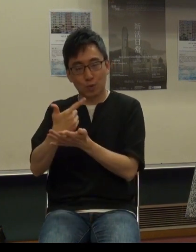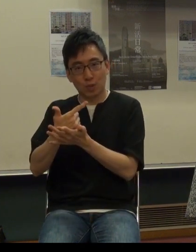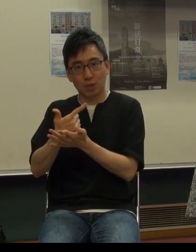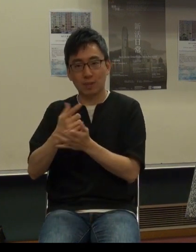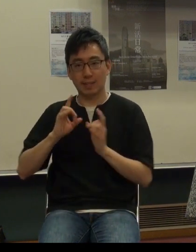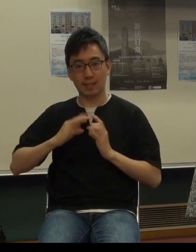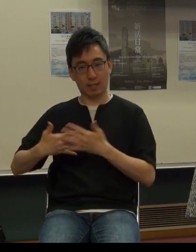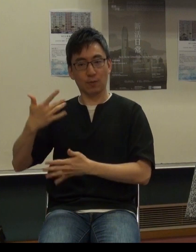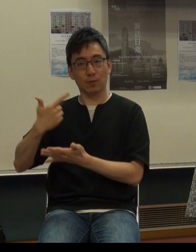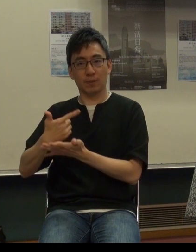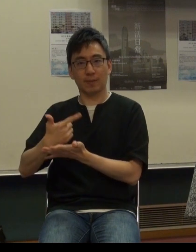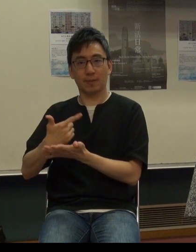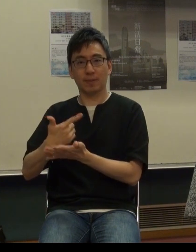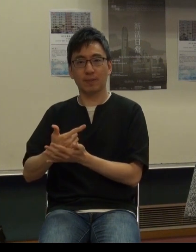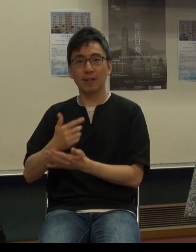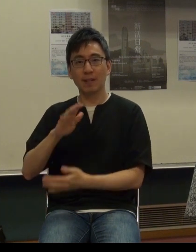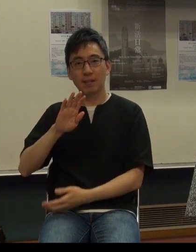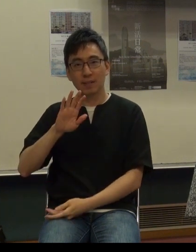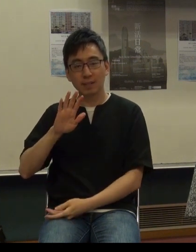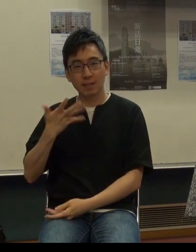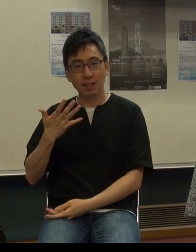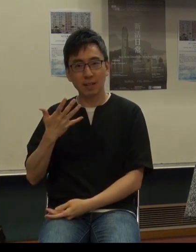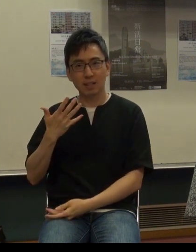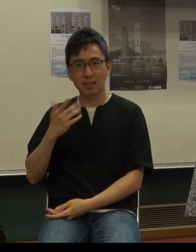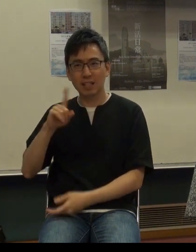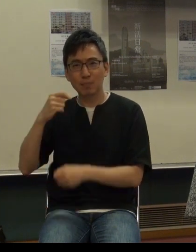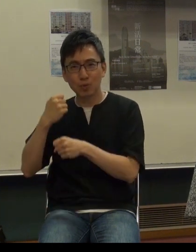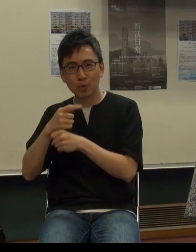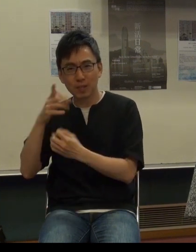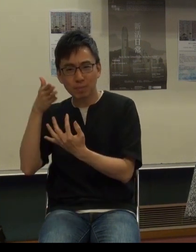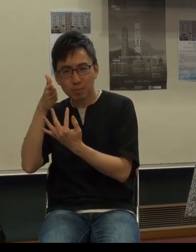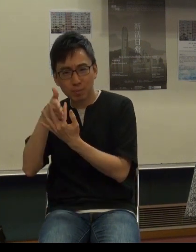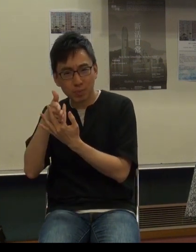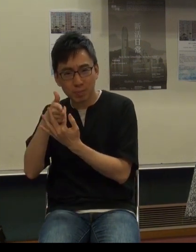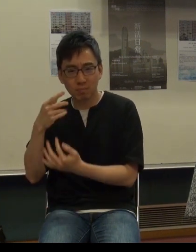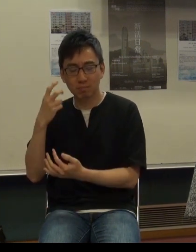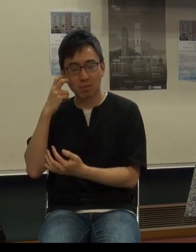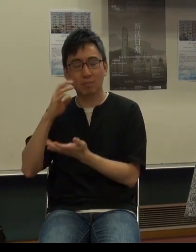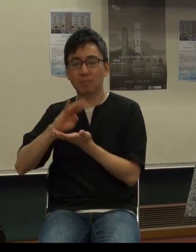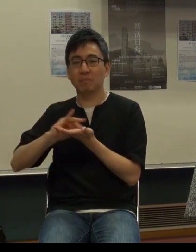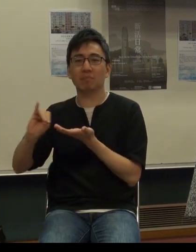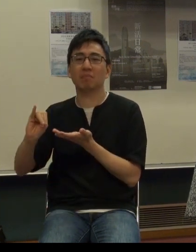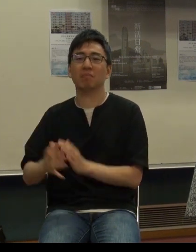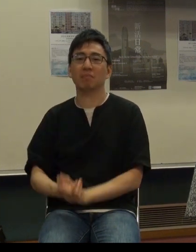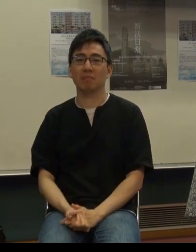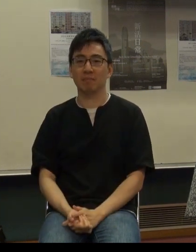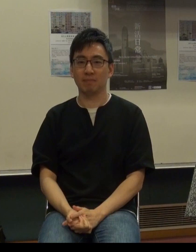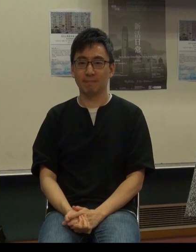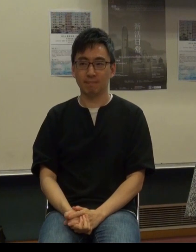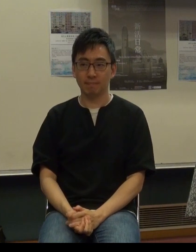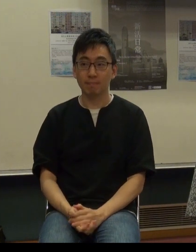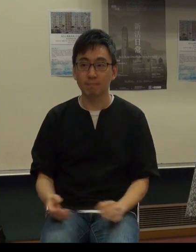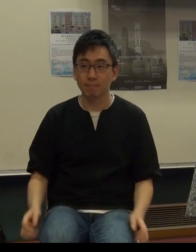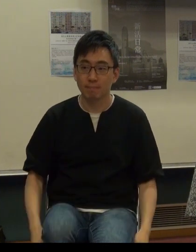係私人樓呢樣嘢係緊要嘅，但係就我哋應該點樣去切入呢個題目就未好清楚。